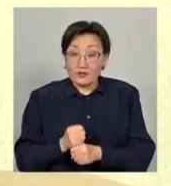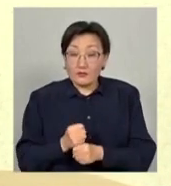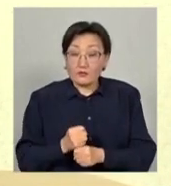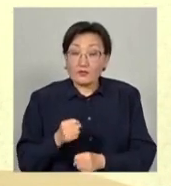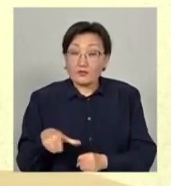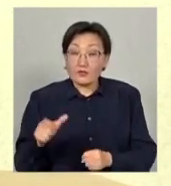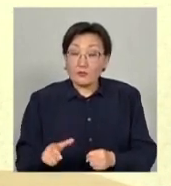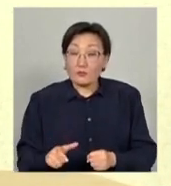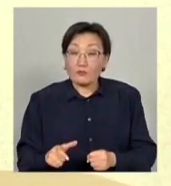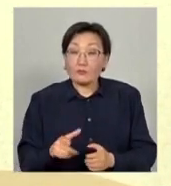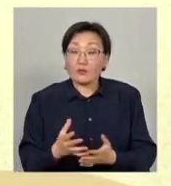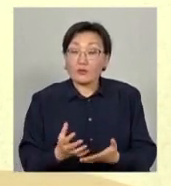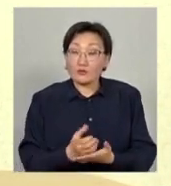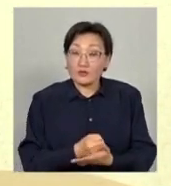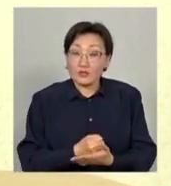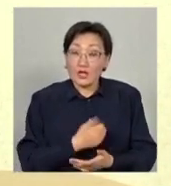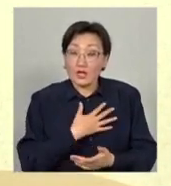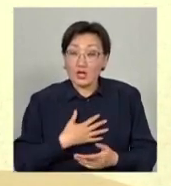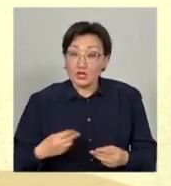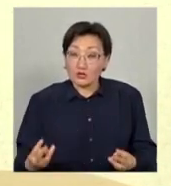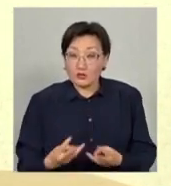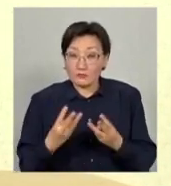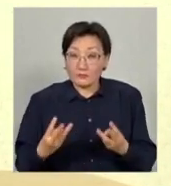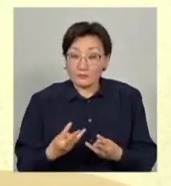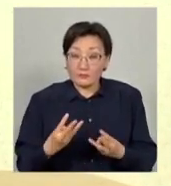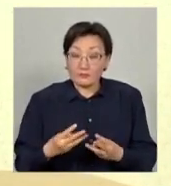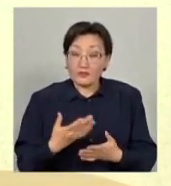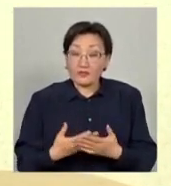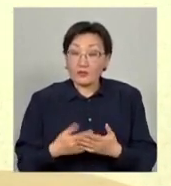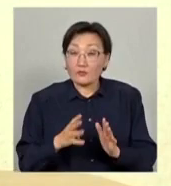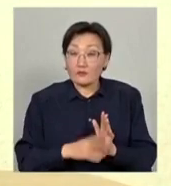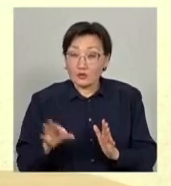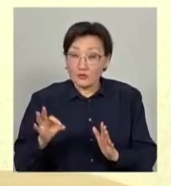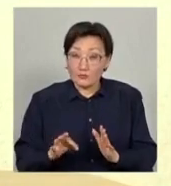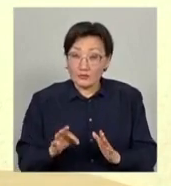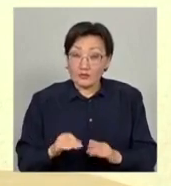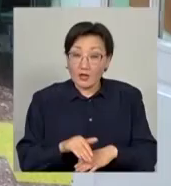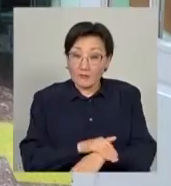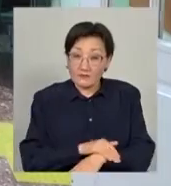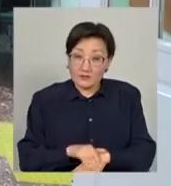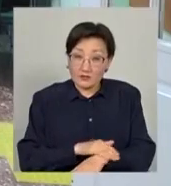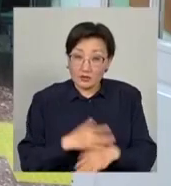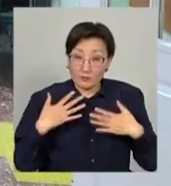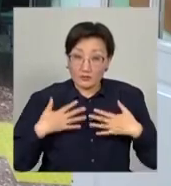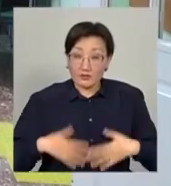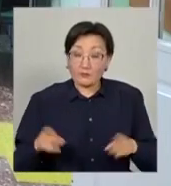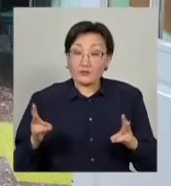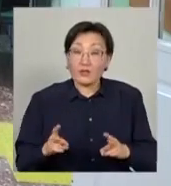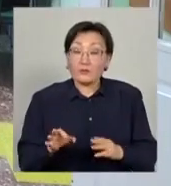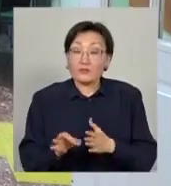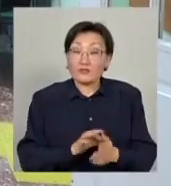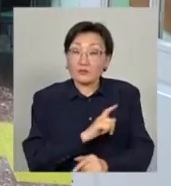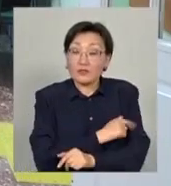Данный работник получил ожоги буквально около 90% поверхности кожи. Пострадавшего